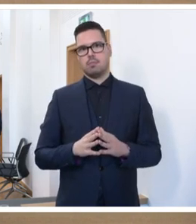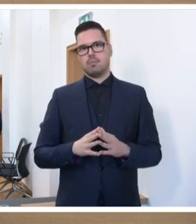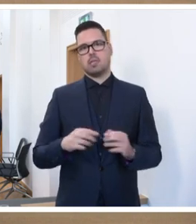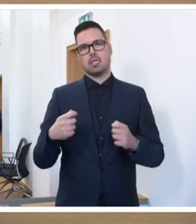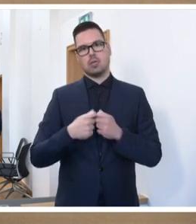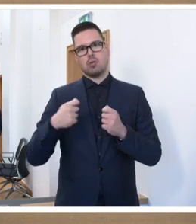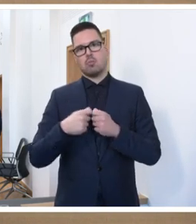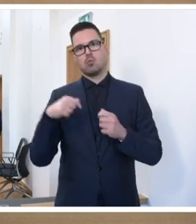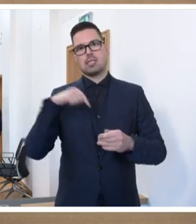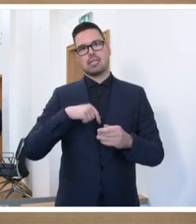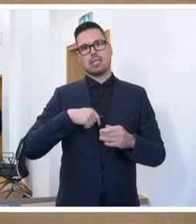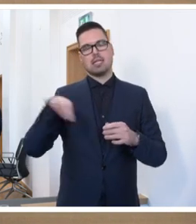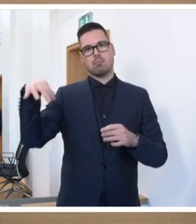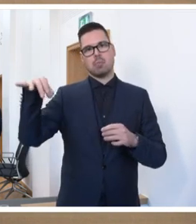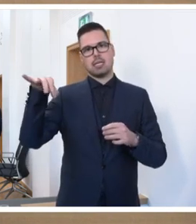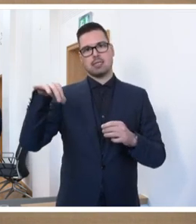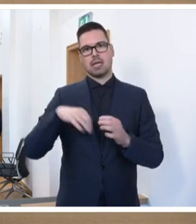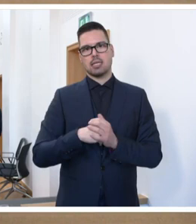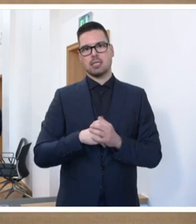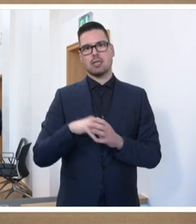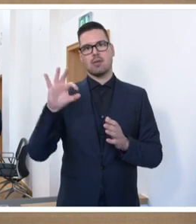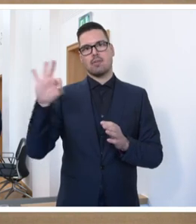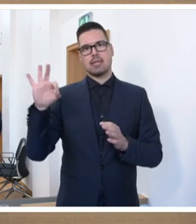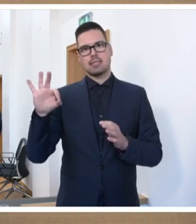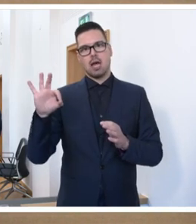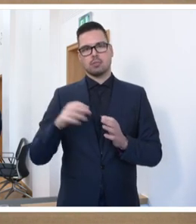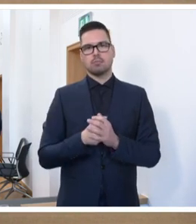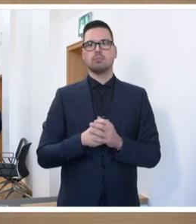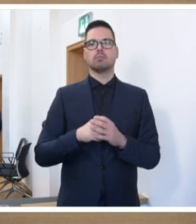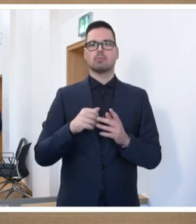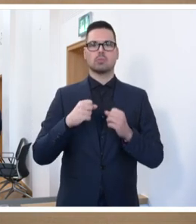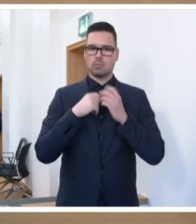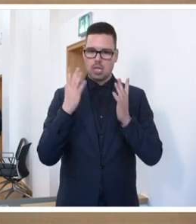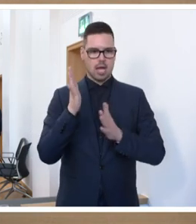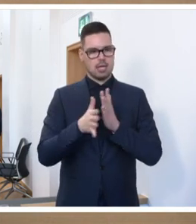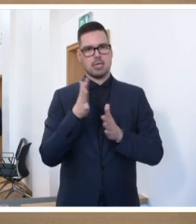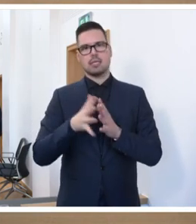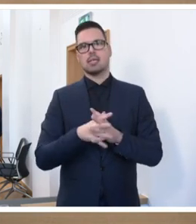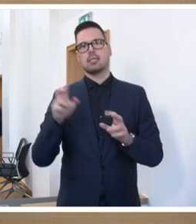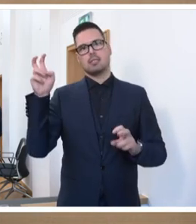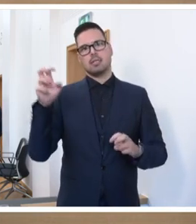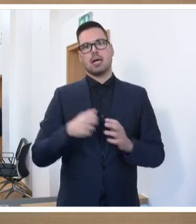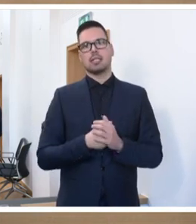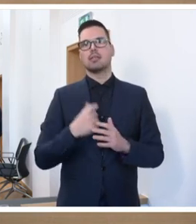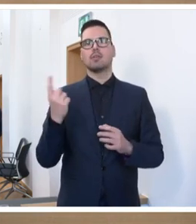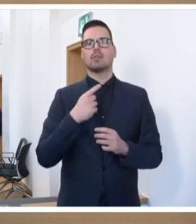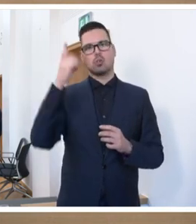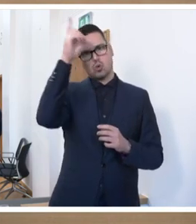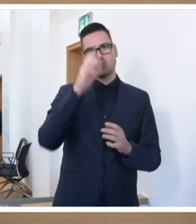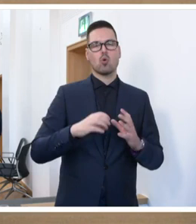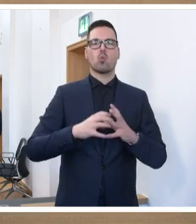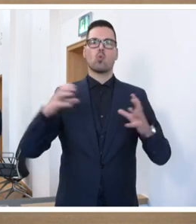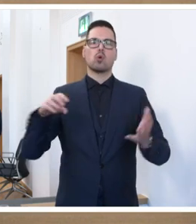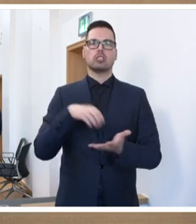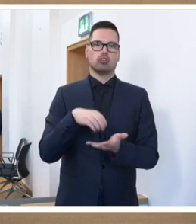Bundesinnenministerin Nancy Faeser, ich hatte sie bereits zitiert, hat sich hierzu kurz nach den Ereignissen sehr deutlich geäußert. Zitat: Wir haben in deutschen Großstädten ein